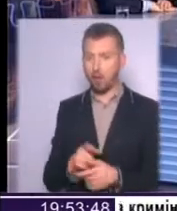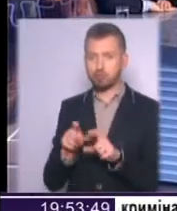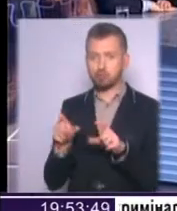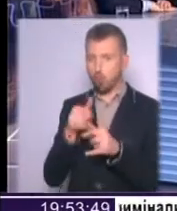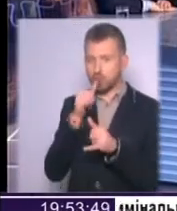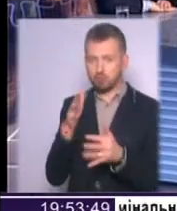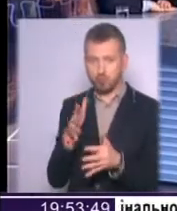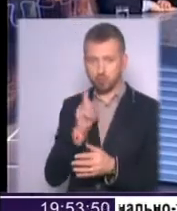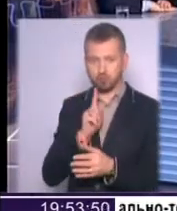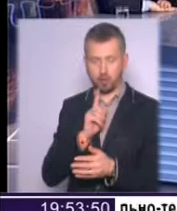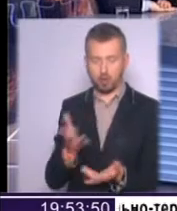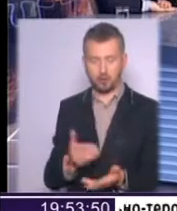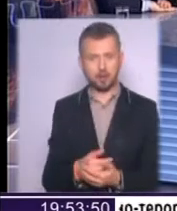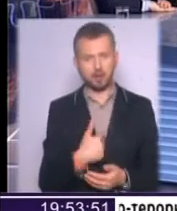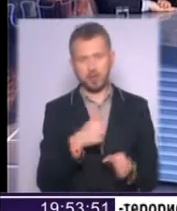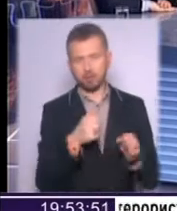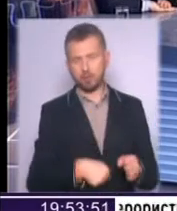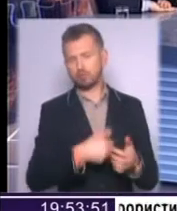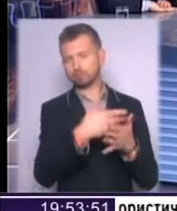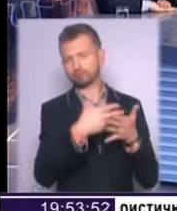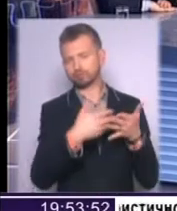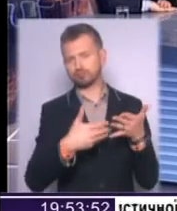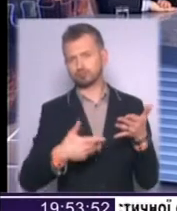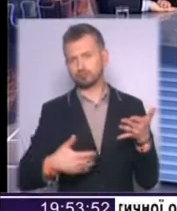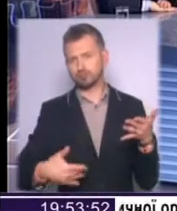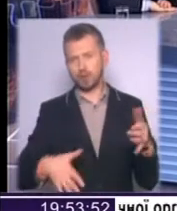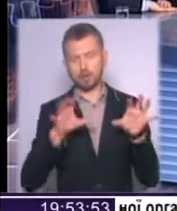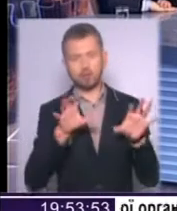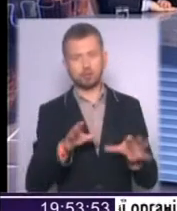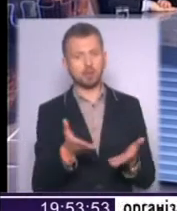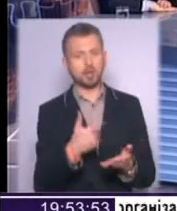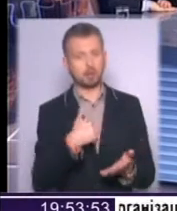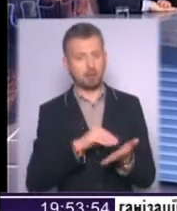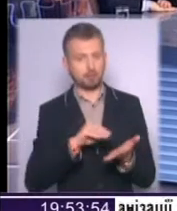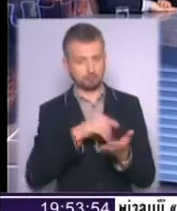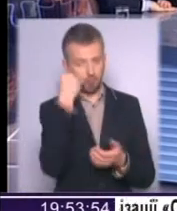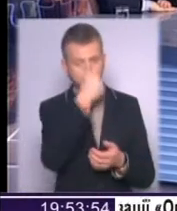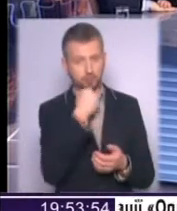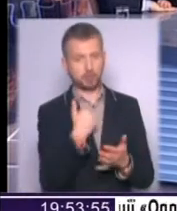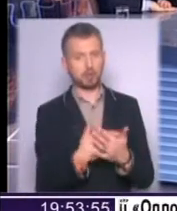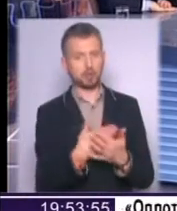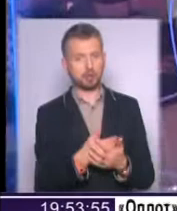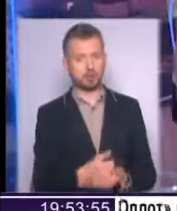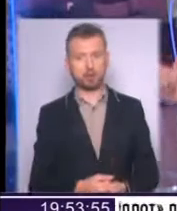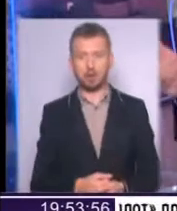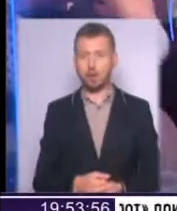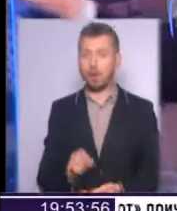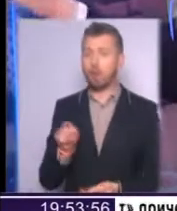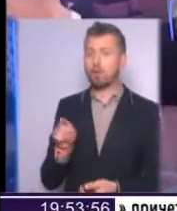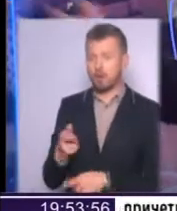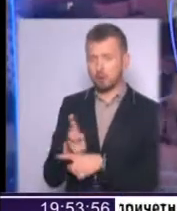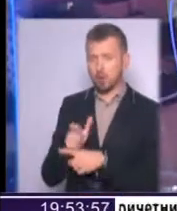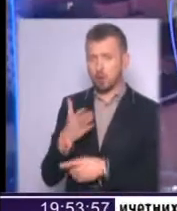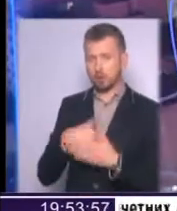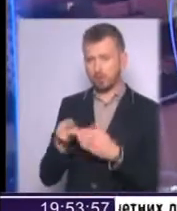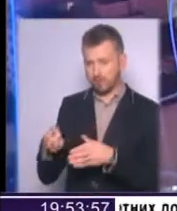можу безкінечно немає. Продовжити так. Перелік тих законопроєктів, які внесені особисто мною. Ну, у вас особисто, наприклад, як учора... депутата-мажоритарника, більше оптимізму? Ви ж там